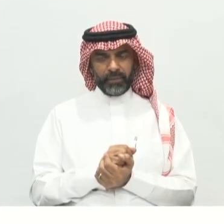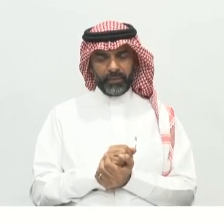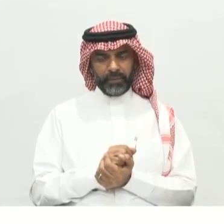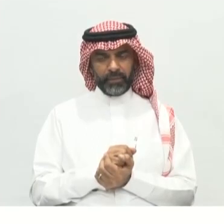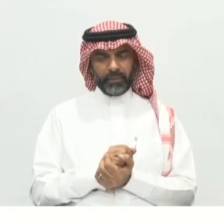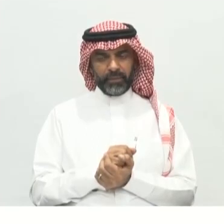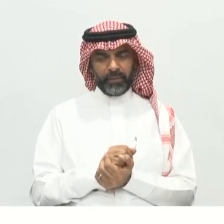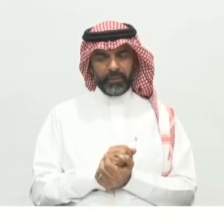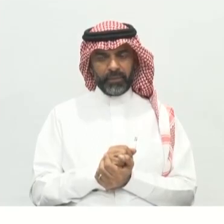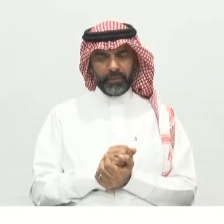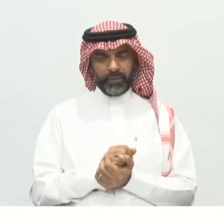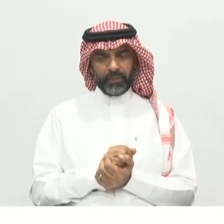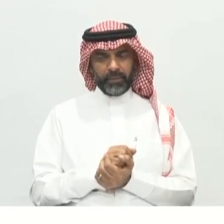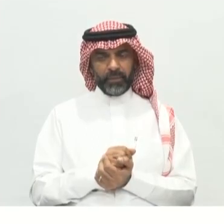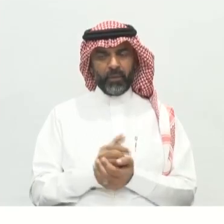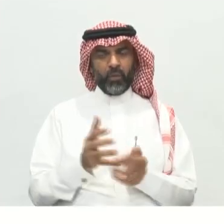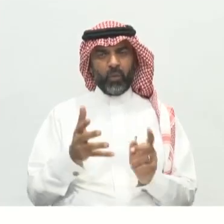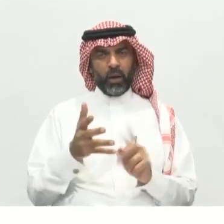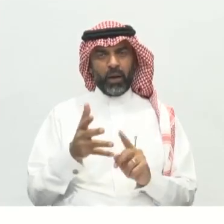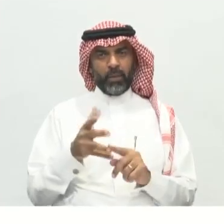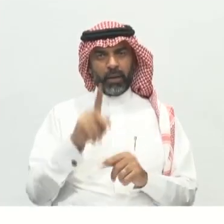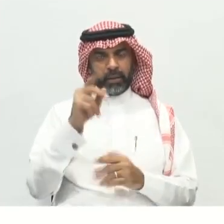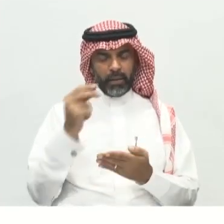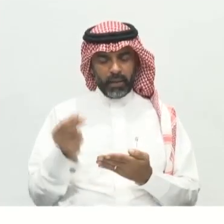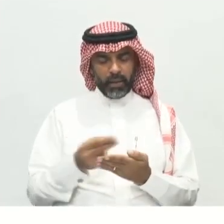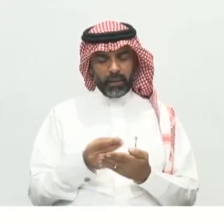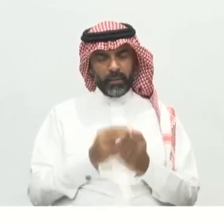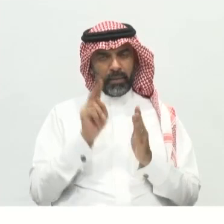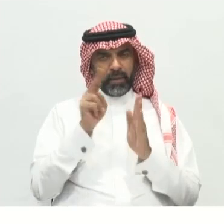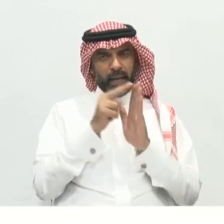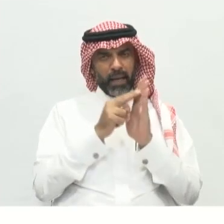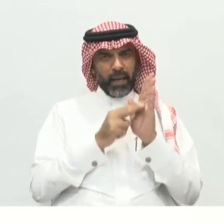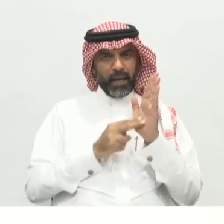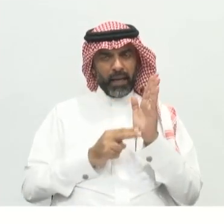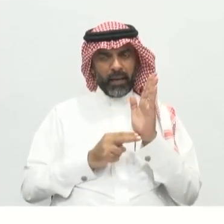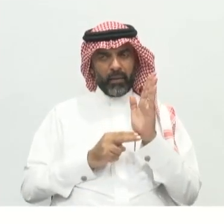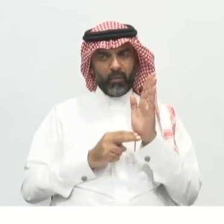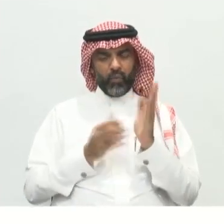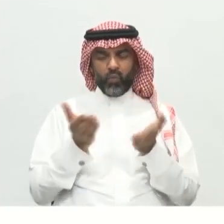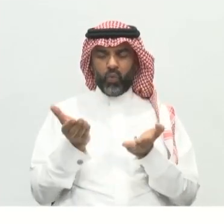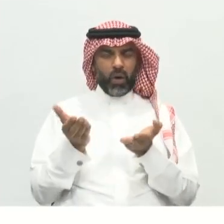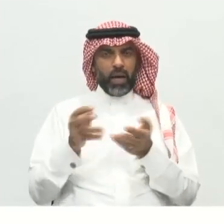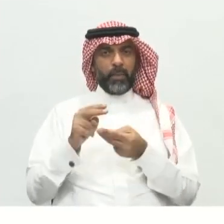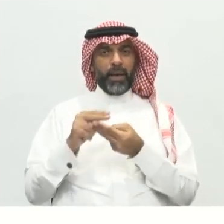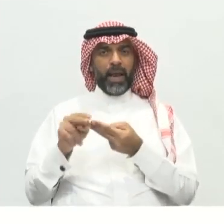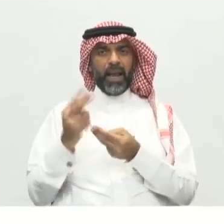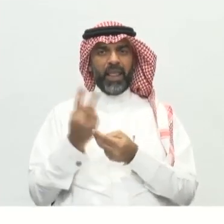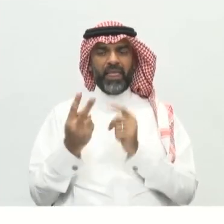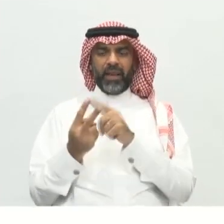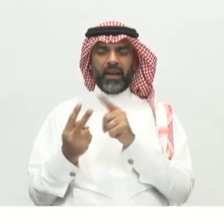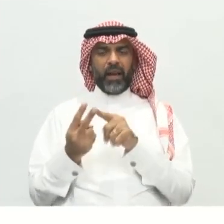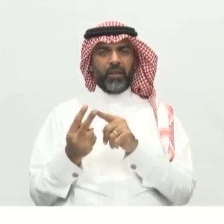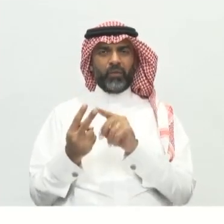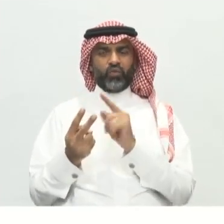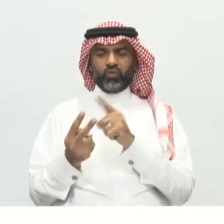اليه برمجه الاعداد الصحيحه رابعا سنقوم بعمل تقرير يقارن بين الحلول التي قمنا بالوصول بالتوصل